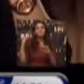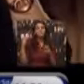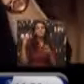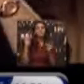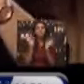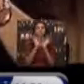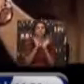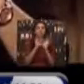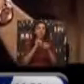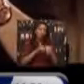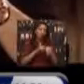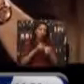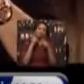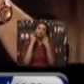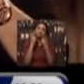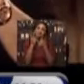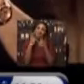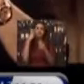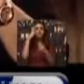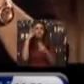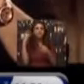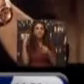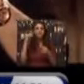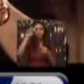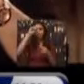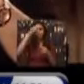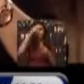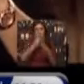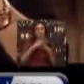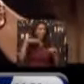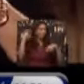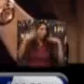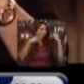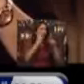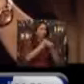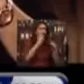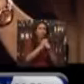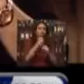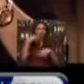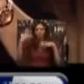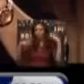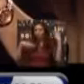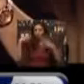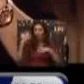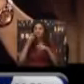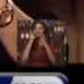الشاشة يمكن بتعوض لنا النقص اللي احنا وقتنا او